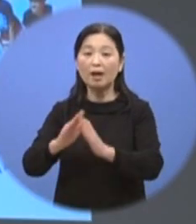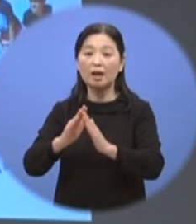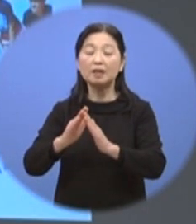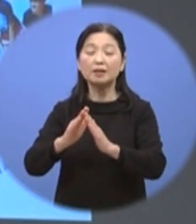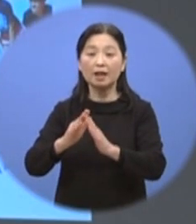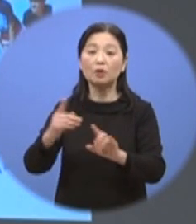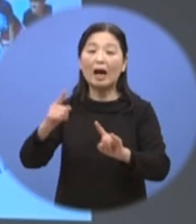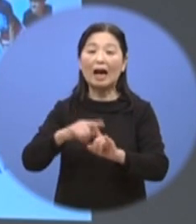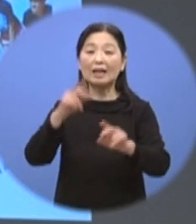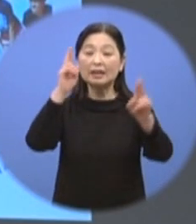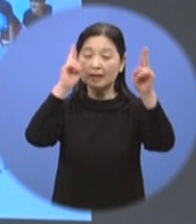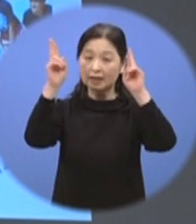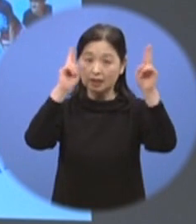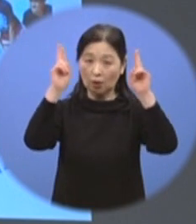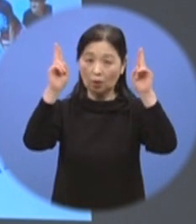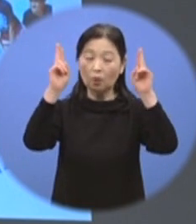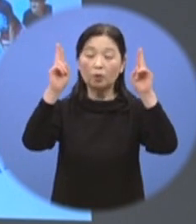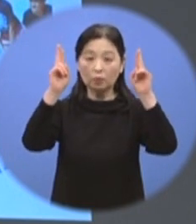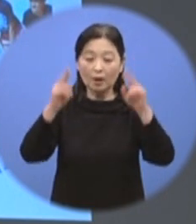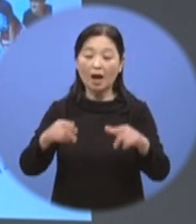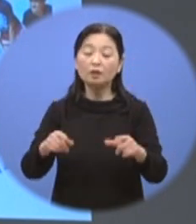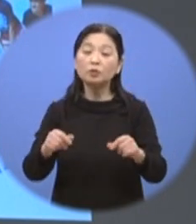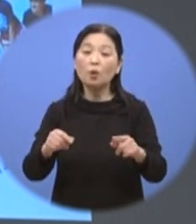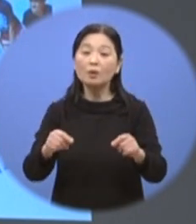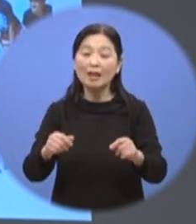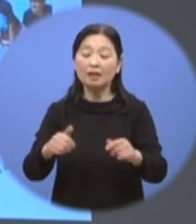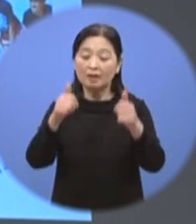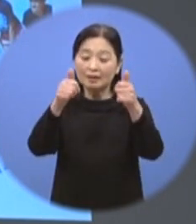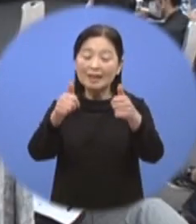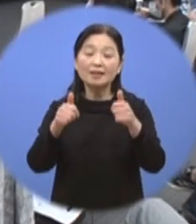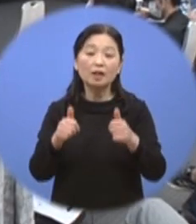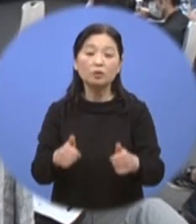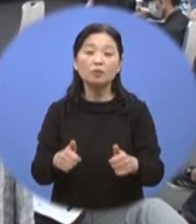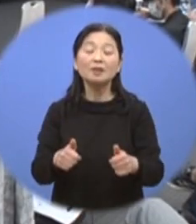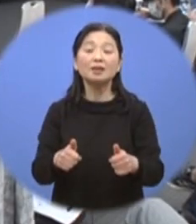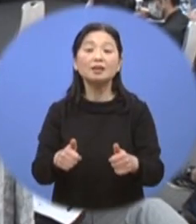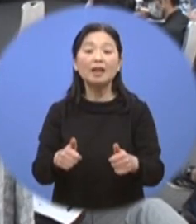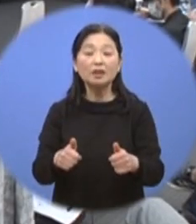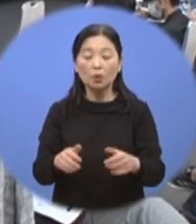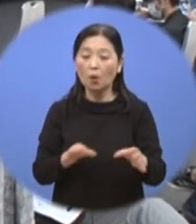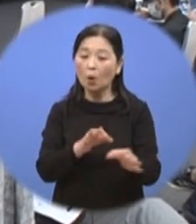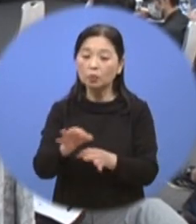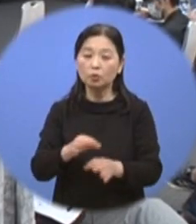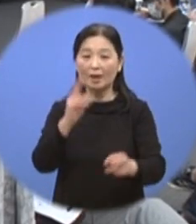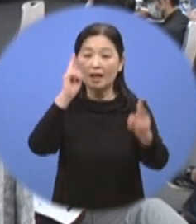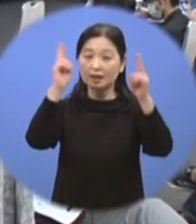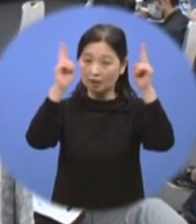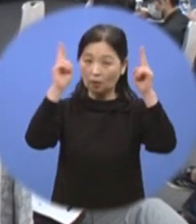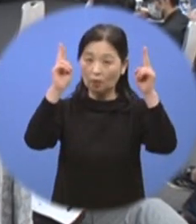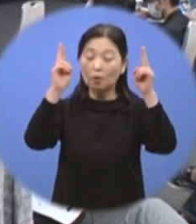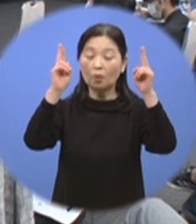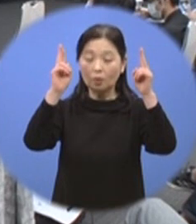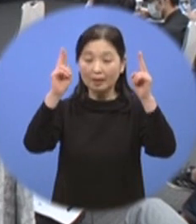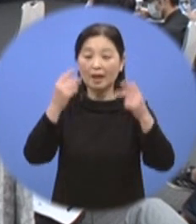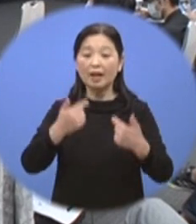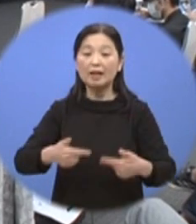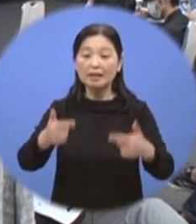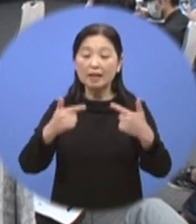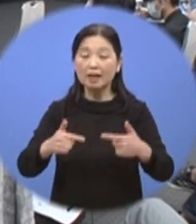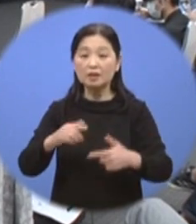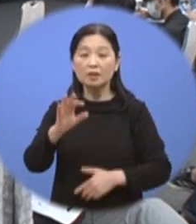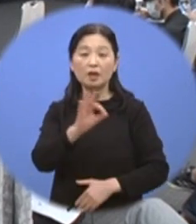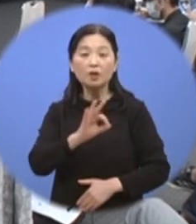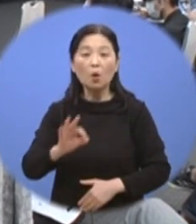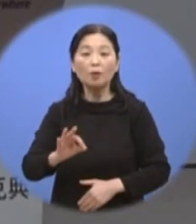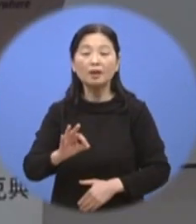IT 企業、不動産検索サイトの運営企業、それに外資系の生活用品メーカーの